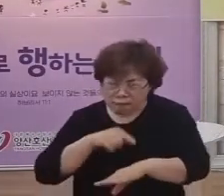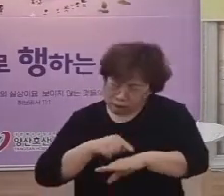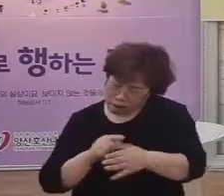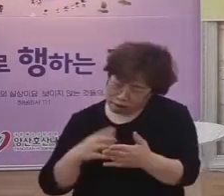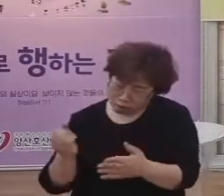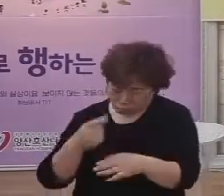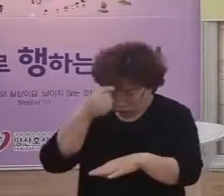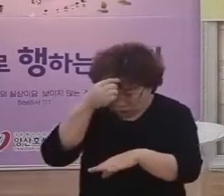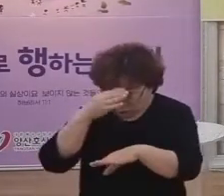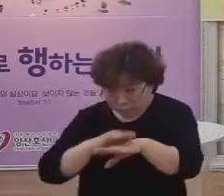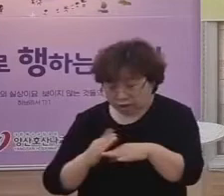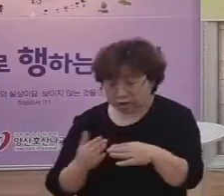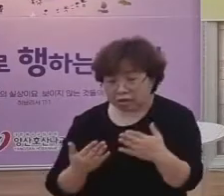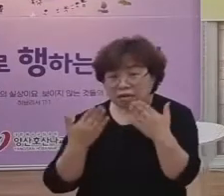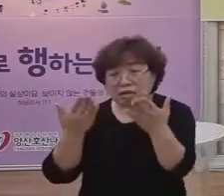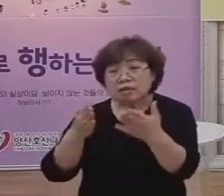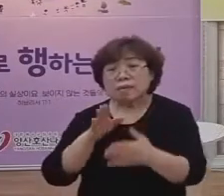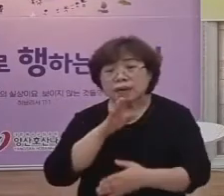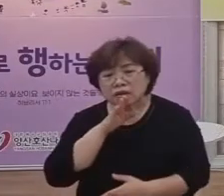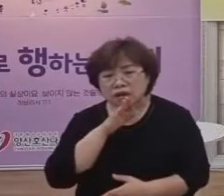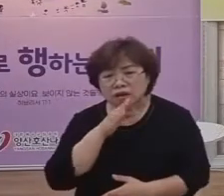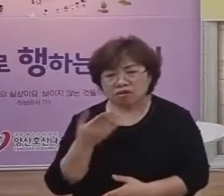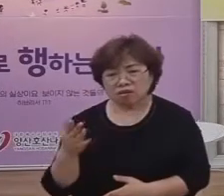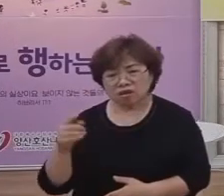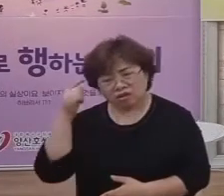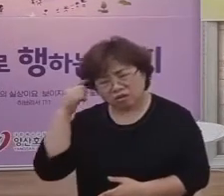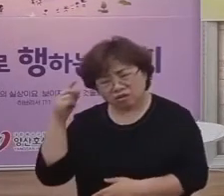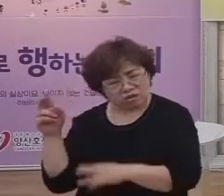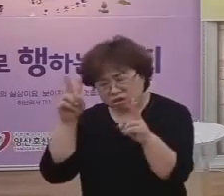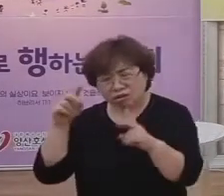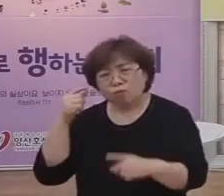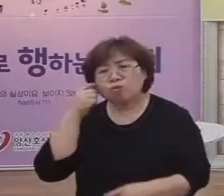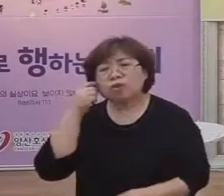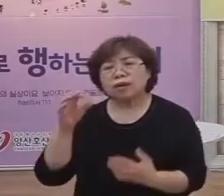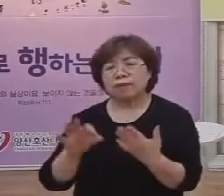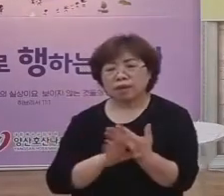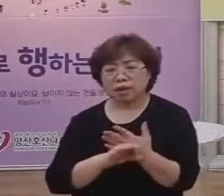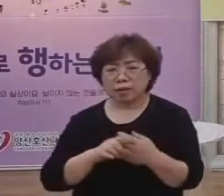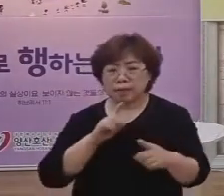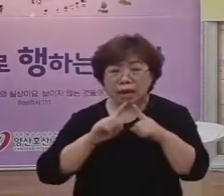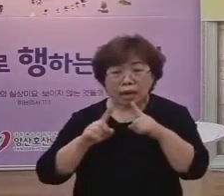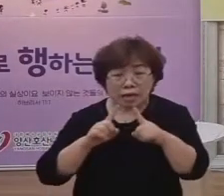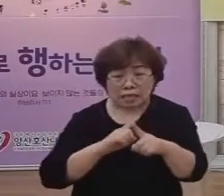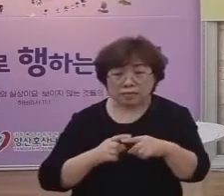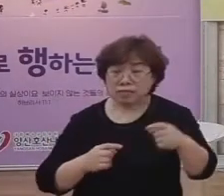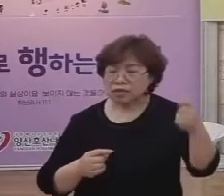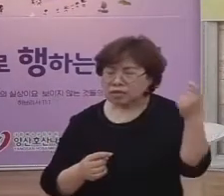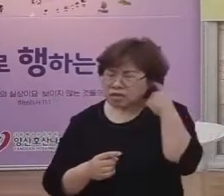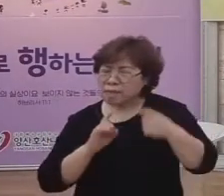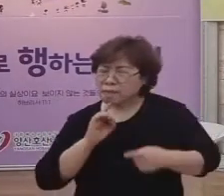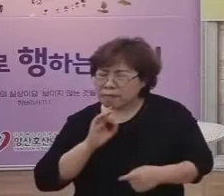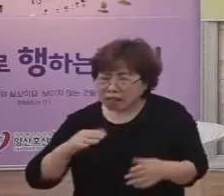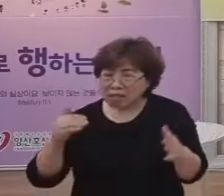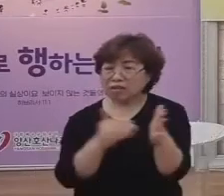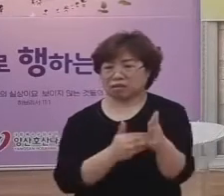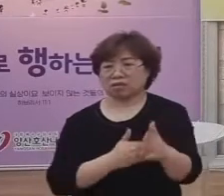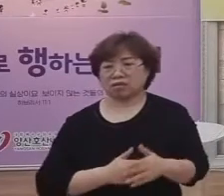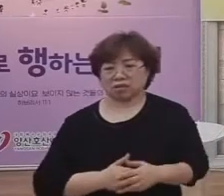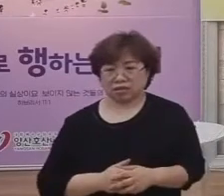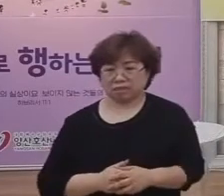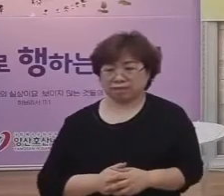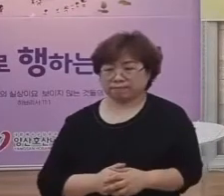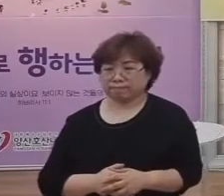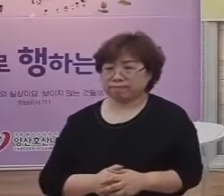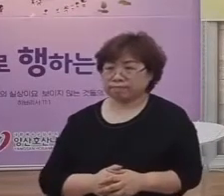있잖아요. 그런데 우리가 정신 안 차리면 어떤 모습이 되냐면, 말씀을 듣기만 하는 자가 될 수도 있다. 이런